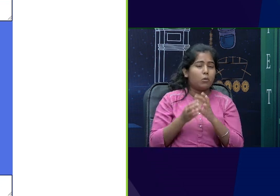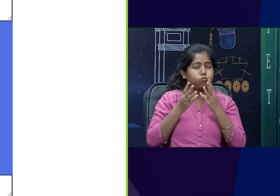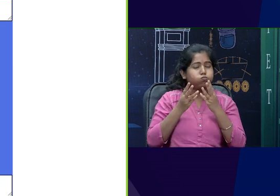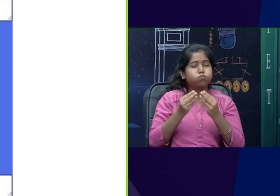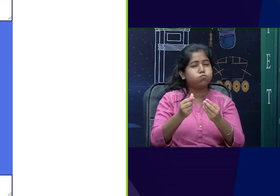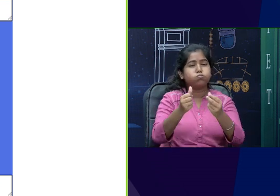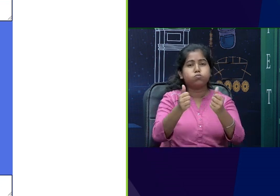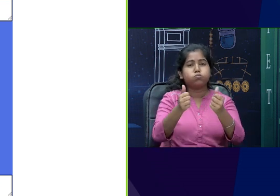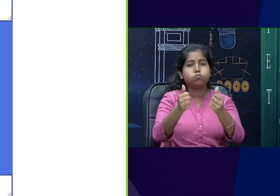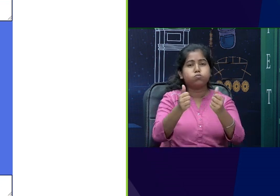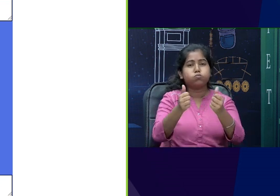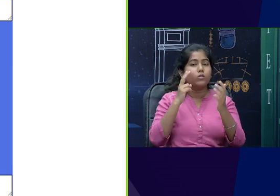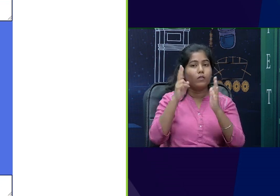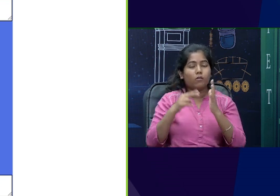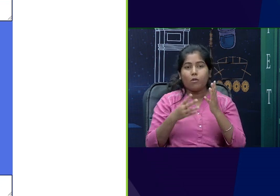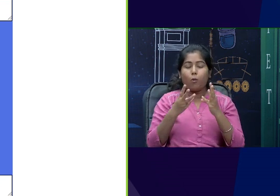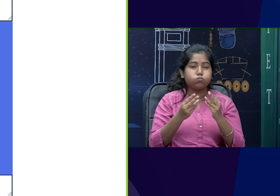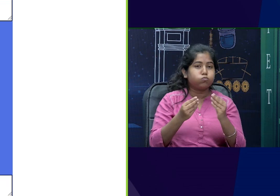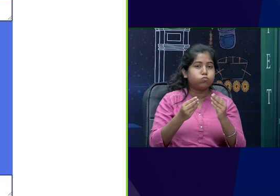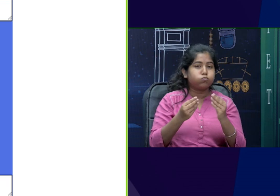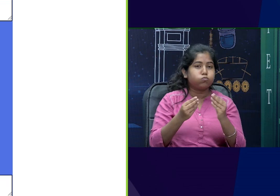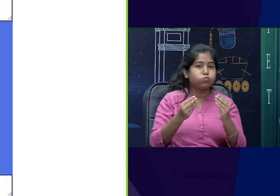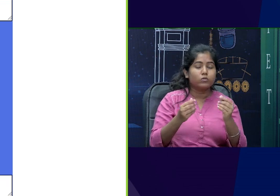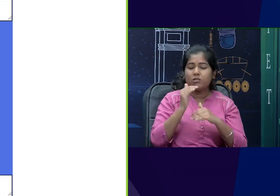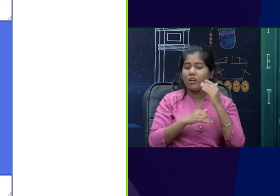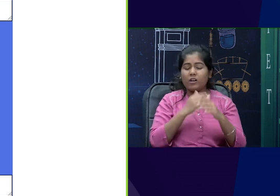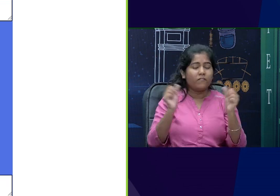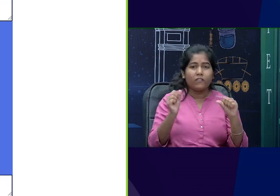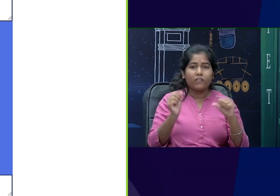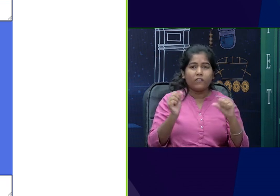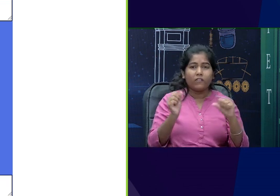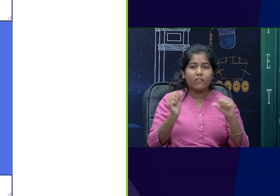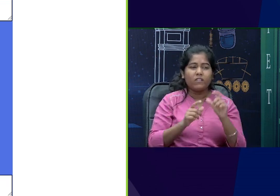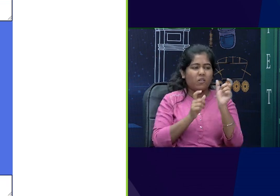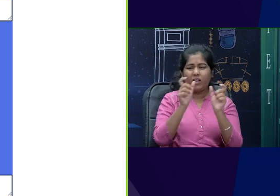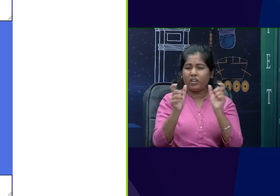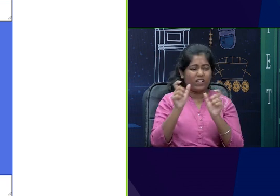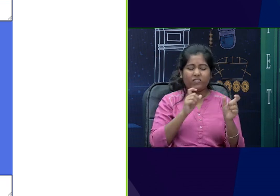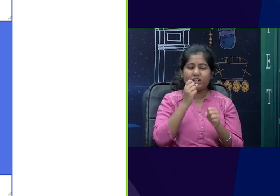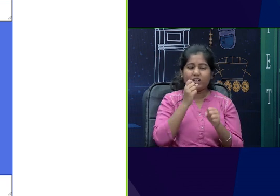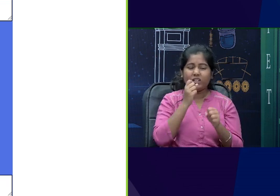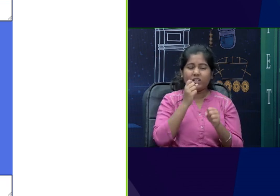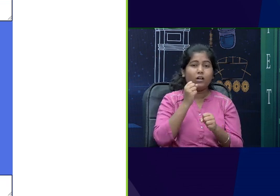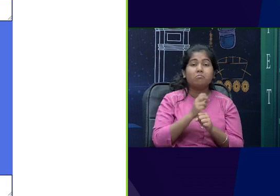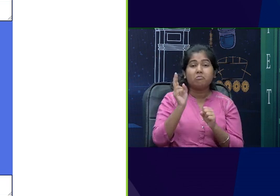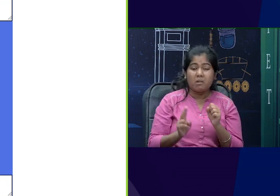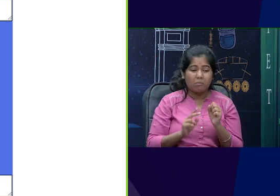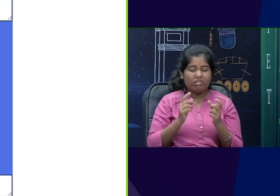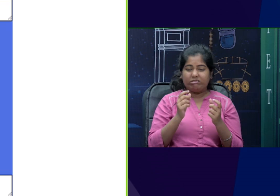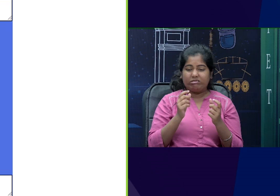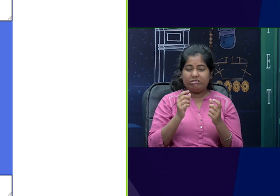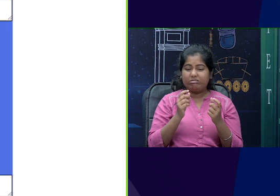लिए फ्लुएंसी बच्चा की रीडिंग इम्प्रूव नहीं हो पा रही है, प्रोनाउंसिएशन सही है, ग्रामेटिकल एरर करता है, तो वो एक बहुत ही